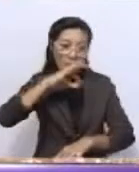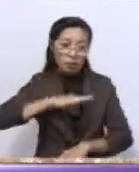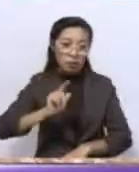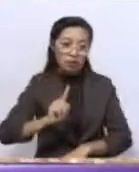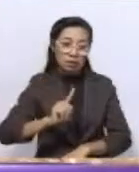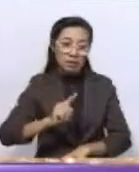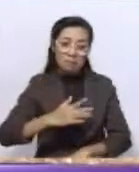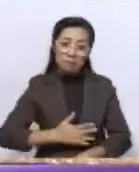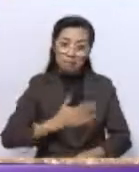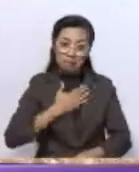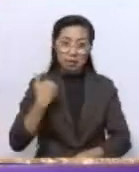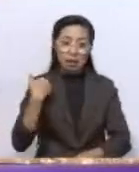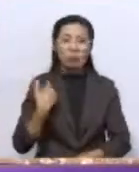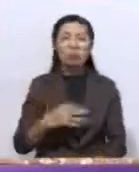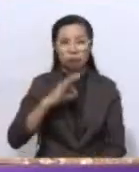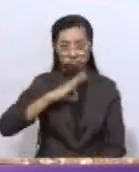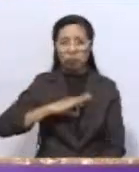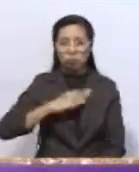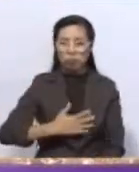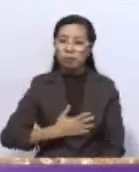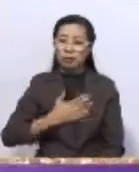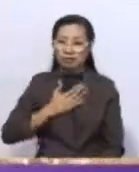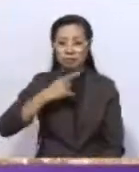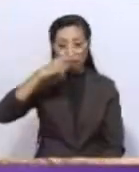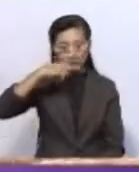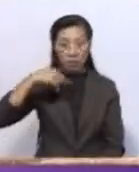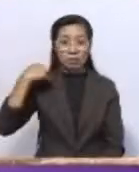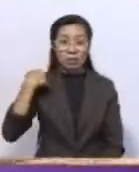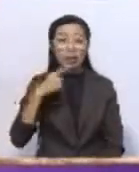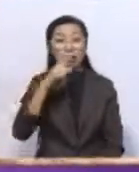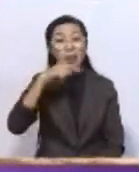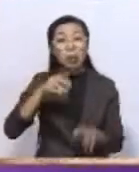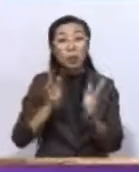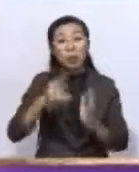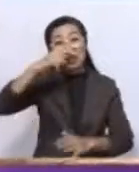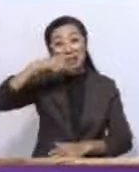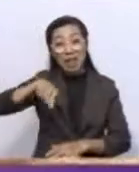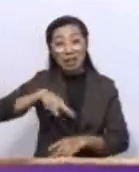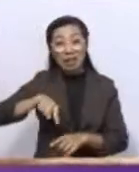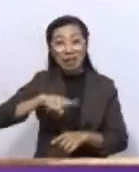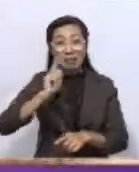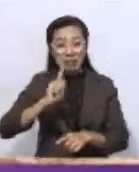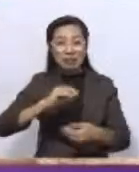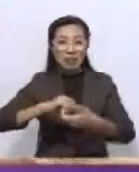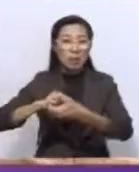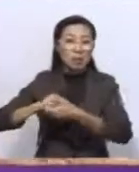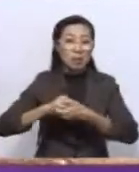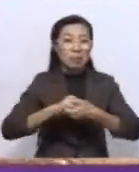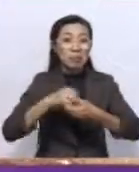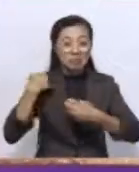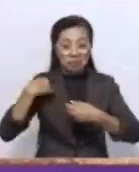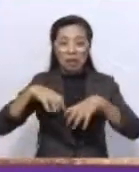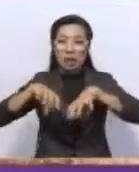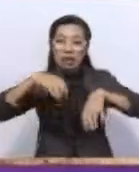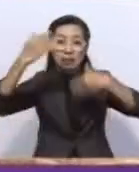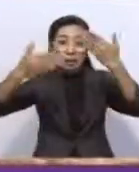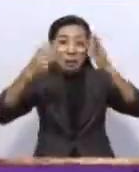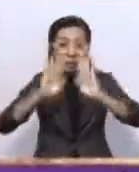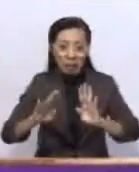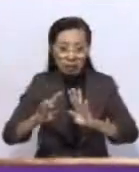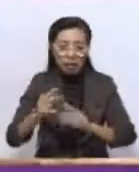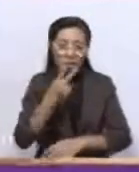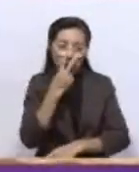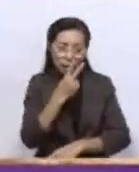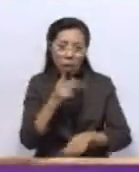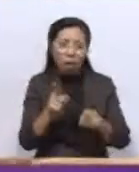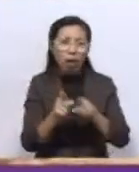าคภูมิใจในความเป็นไทยที่แบบพอเวลาคนไทยเราเนื่องจากมีความสามัคคีกันอยู่แล้วนะคะพอเวลามาจัดงานอะไรแบบนี้ทำให้มันเป็นเ